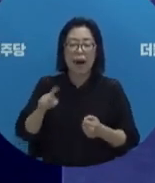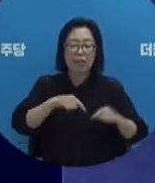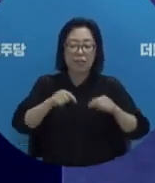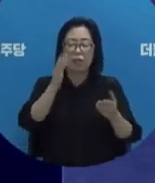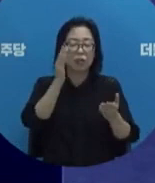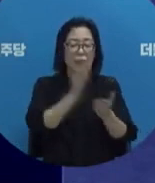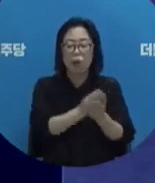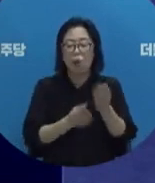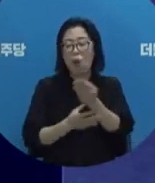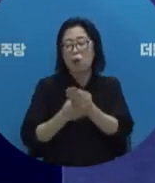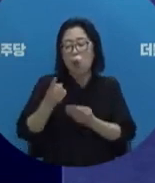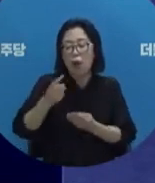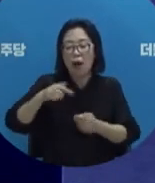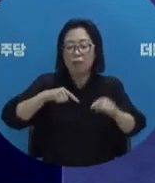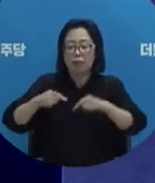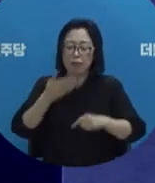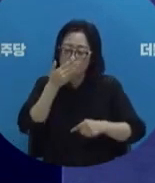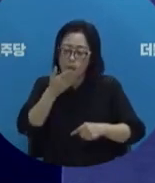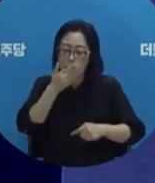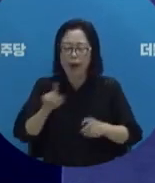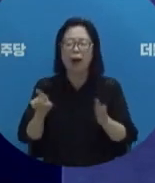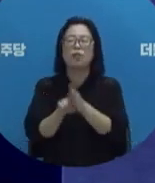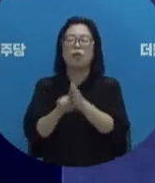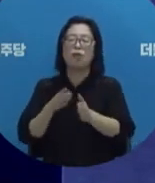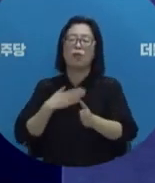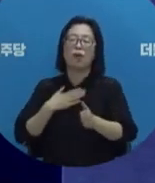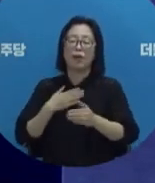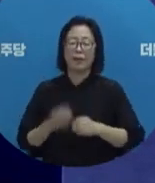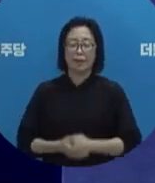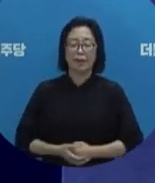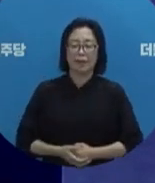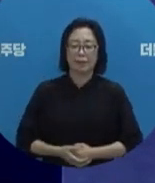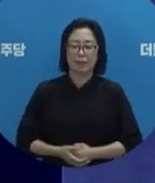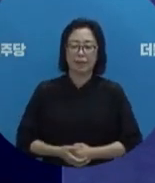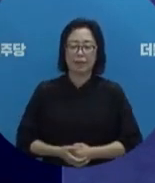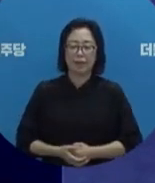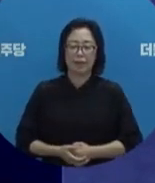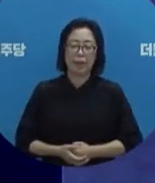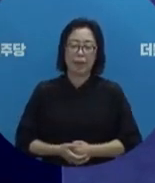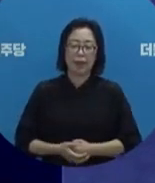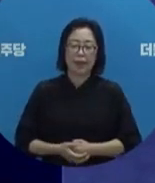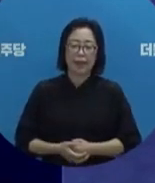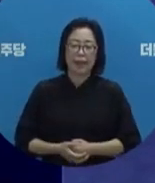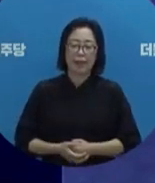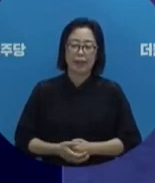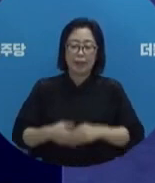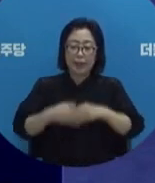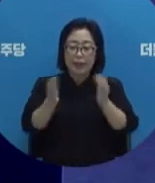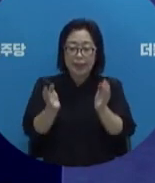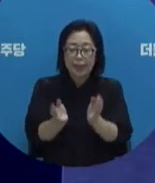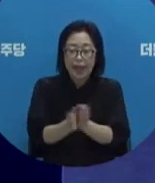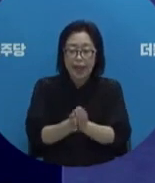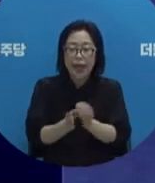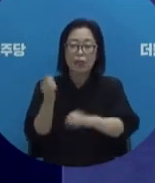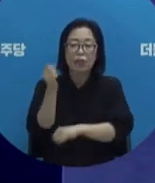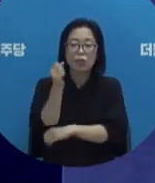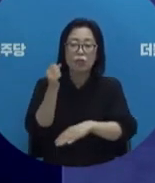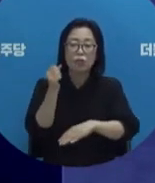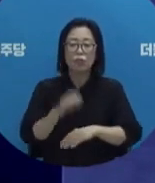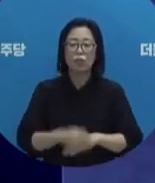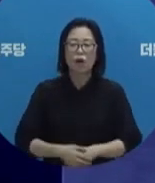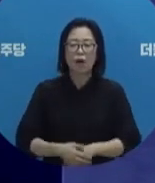통합의 정치가 가능하다고 믿습니다 인사가 만사 입니다 땅의 인사 기준은